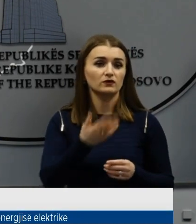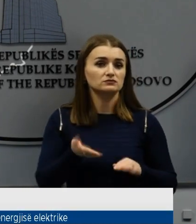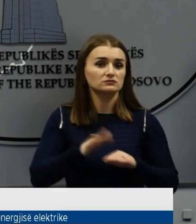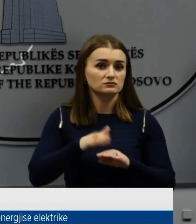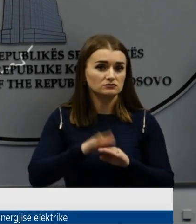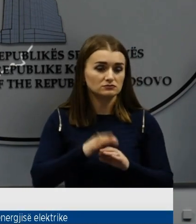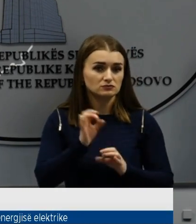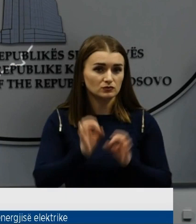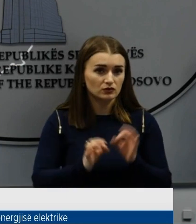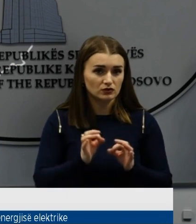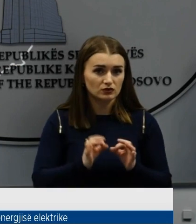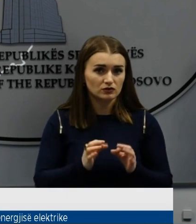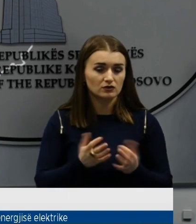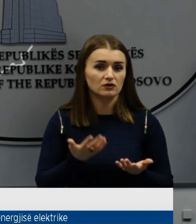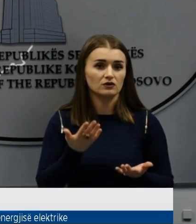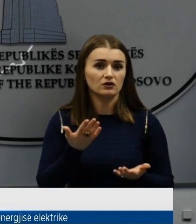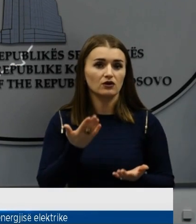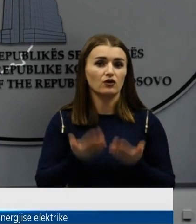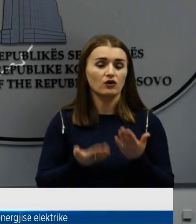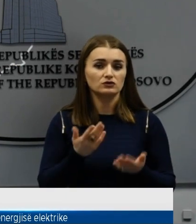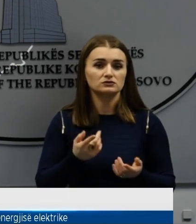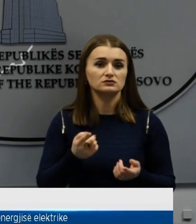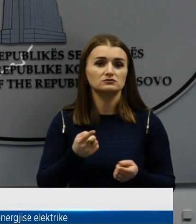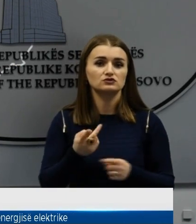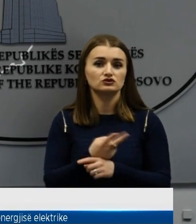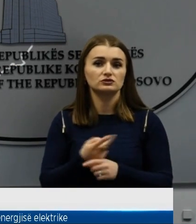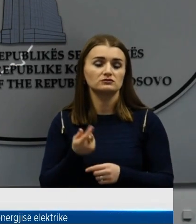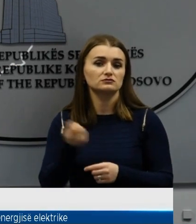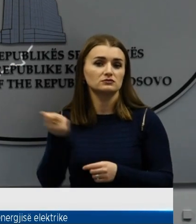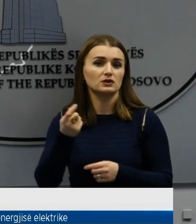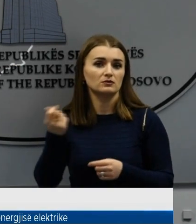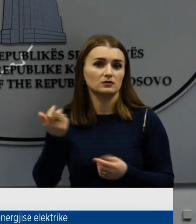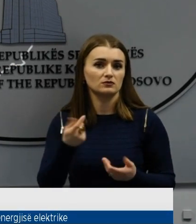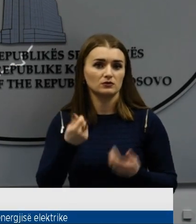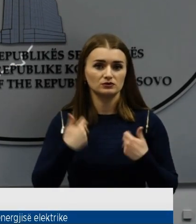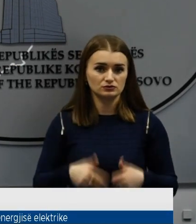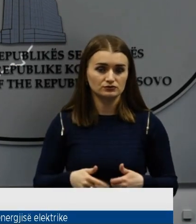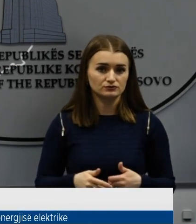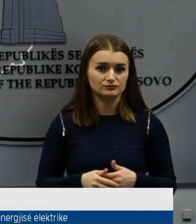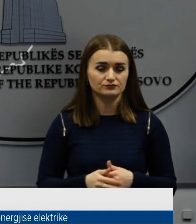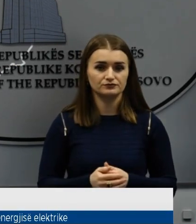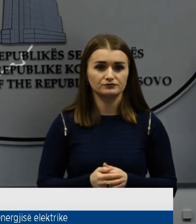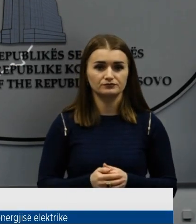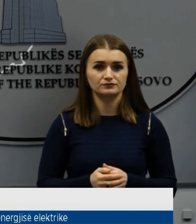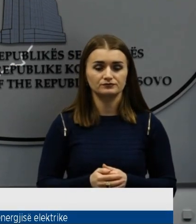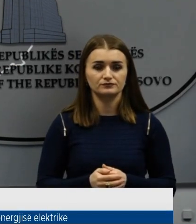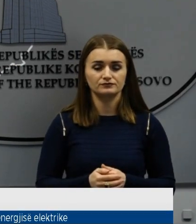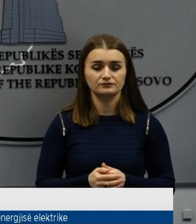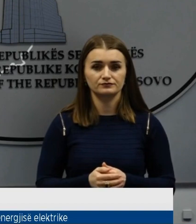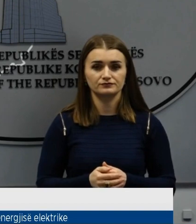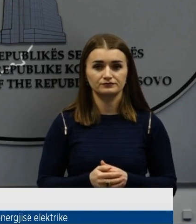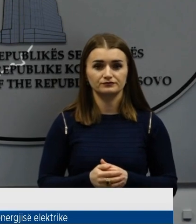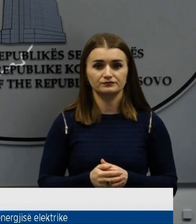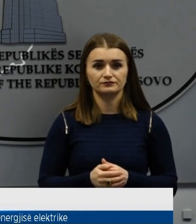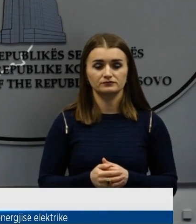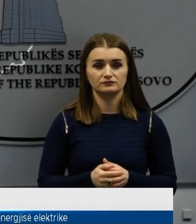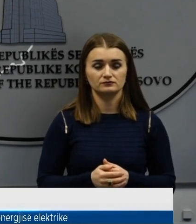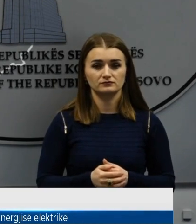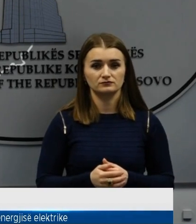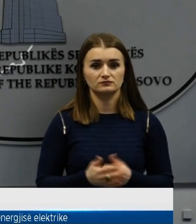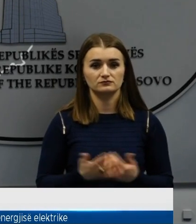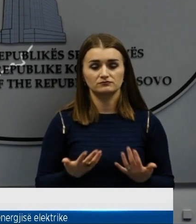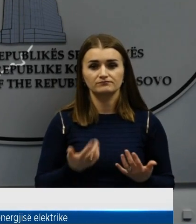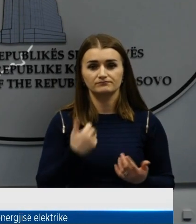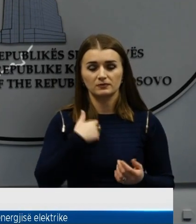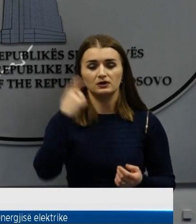prap ju përmes taksave për të importuar këtë energji. Fatkeqësisht, shumë njerëz ngrohen me rrymë, dhe